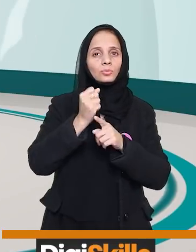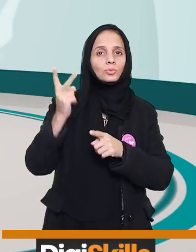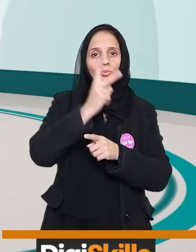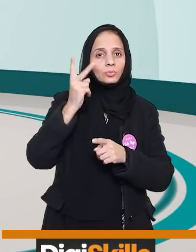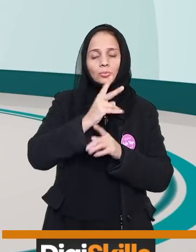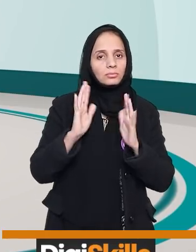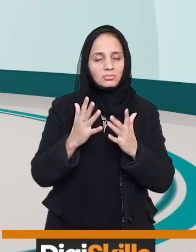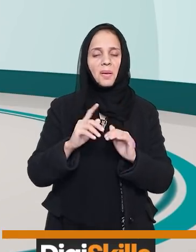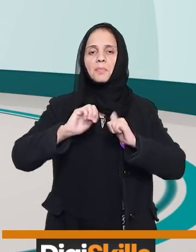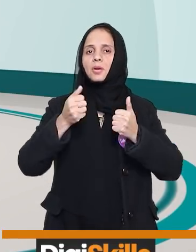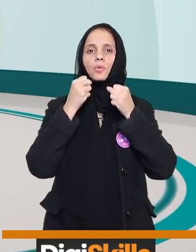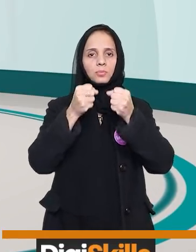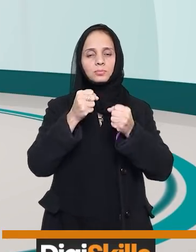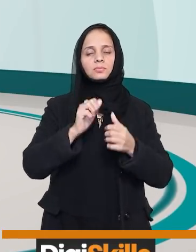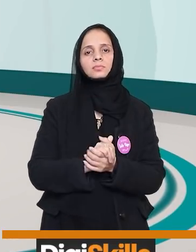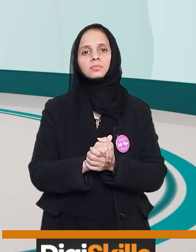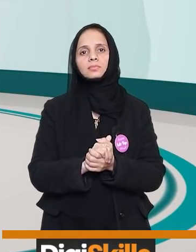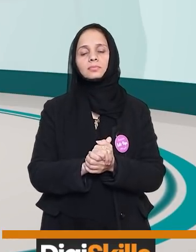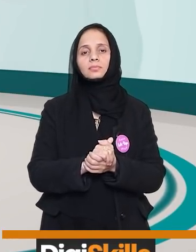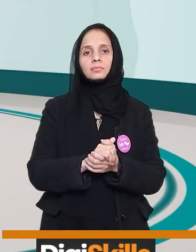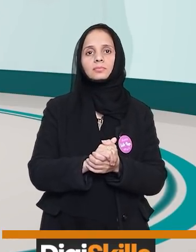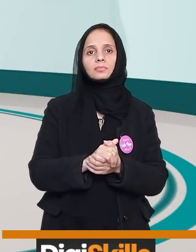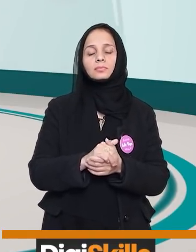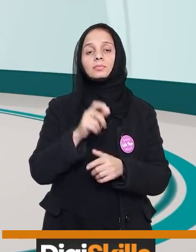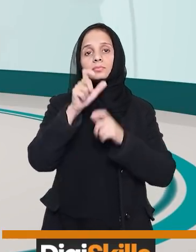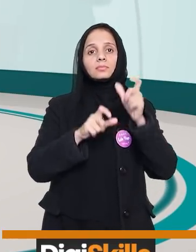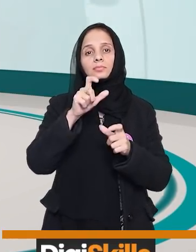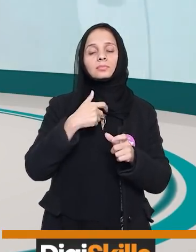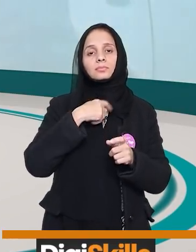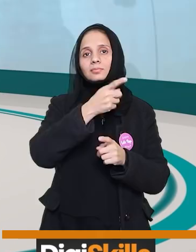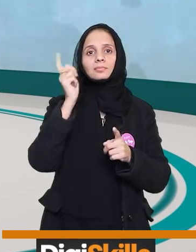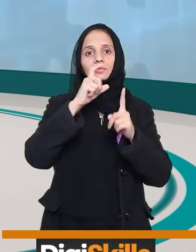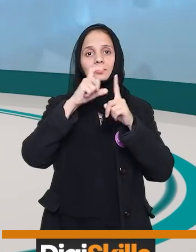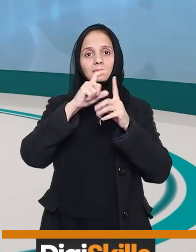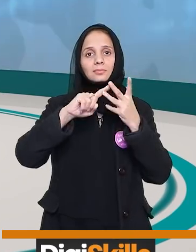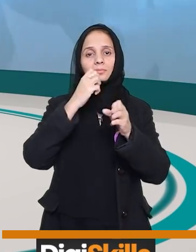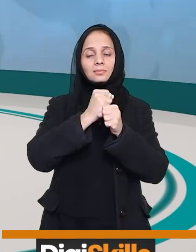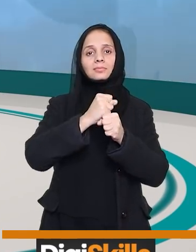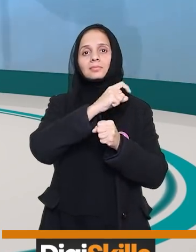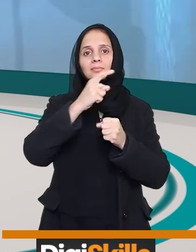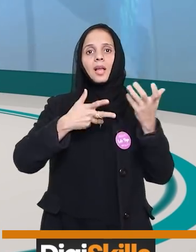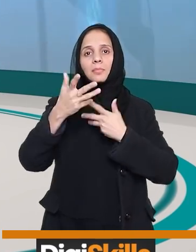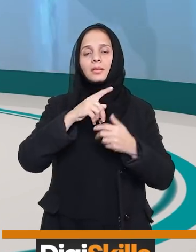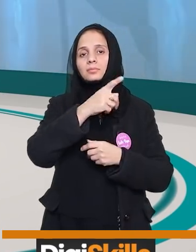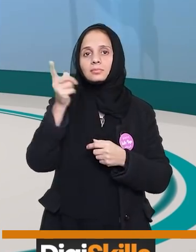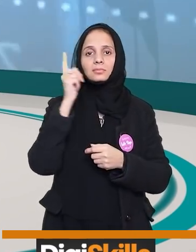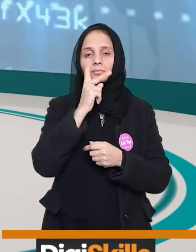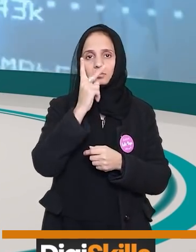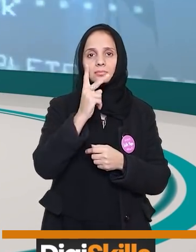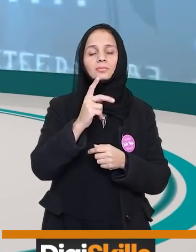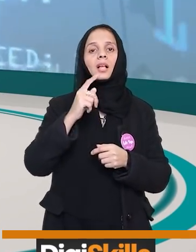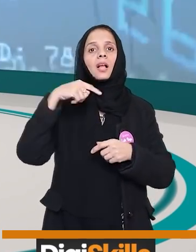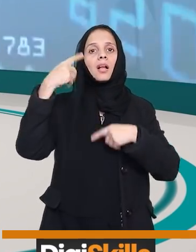کوئی طریقہ ہے کہ آپ سکسیسفل رہ سکتے؟ حضور والا، ہمارے ڈیجیٹل سپیس میں ہر